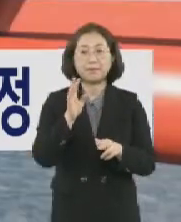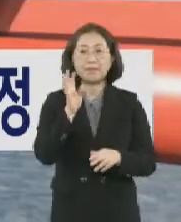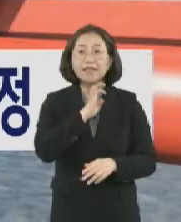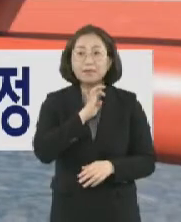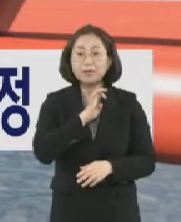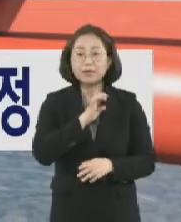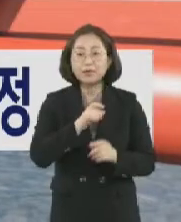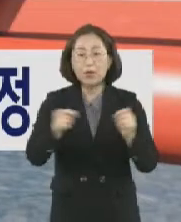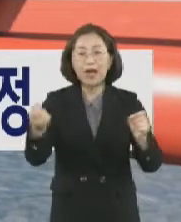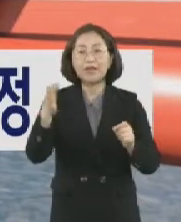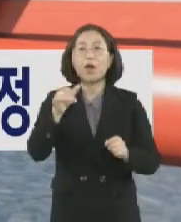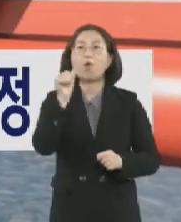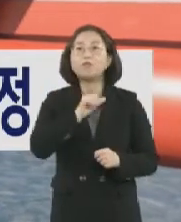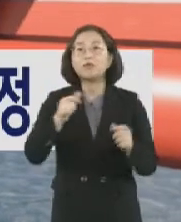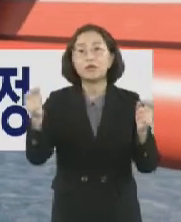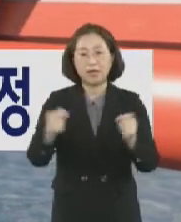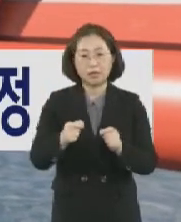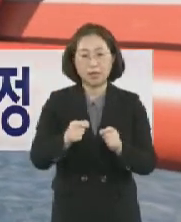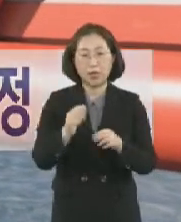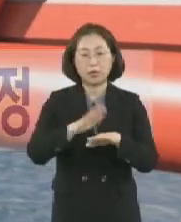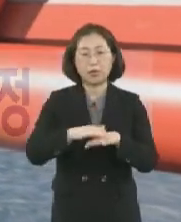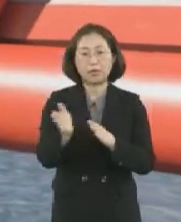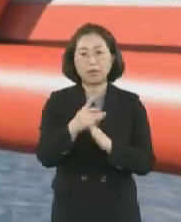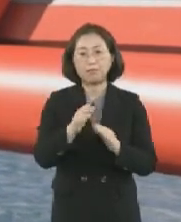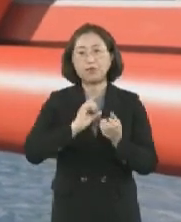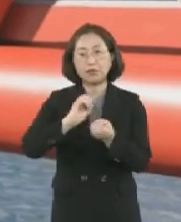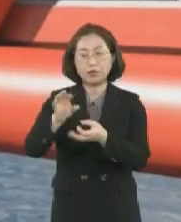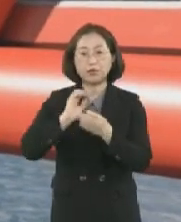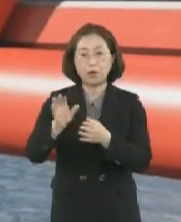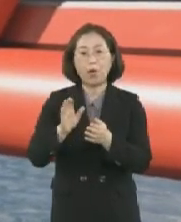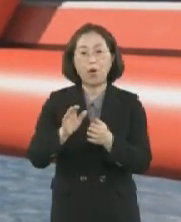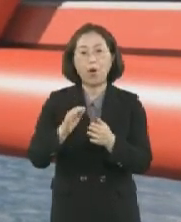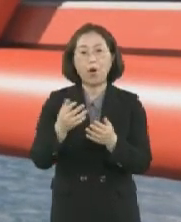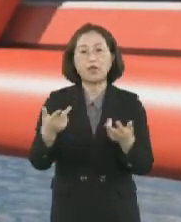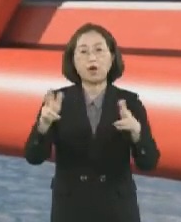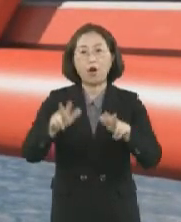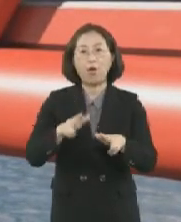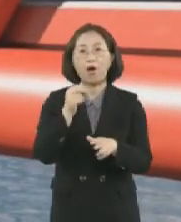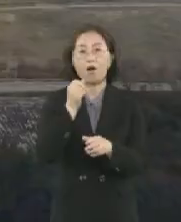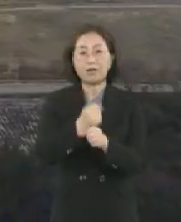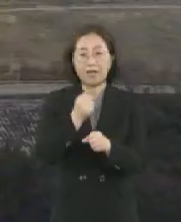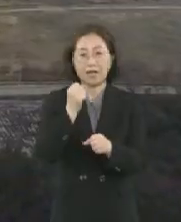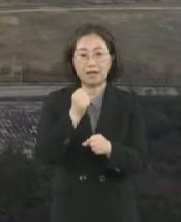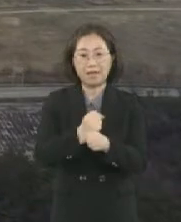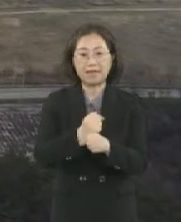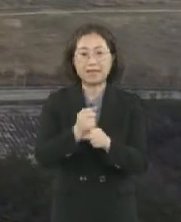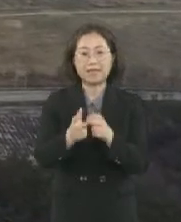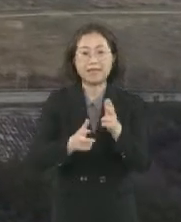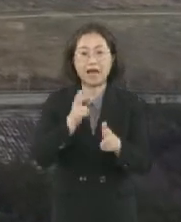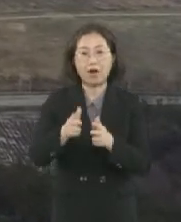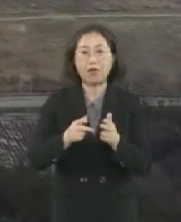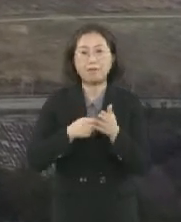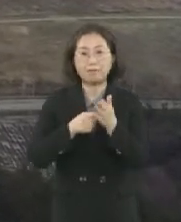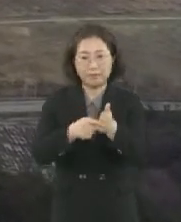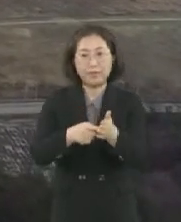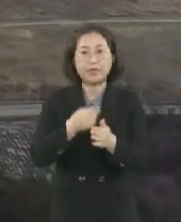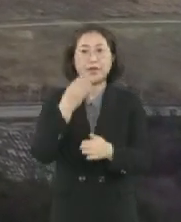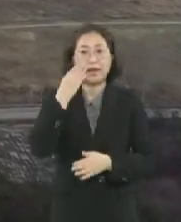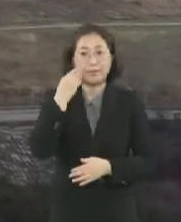5분으로 단축돼 농산물 수송과 백마강 국가 정원 사업추진 등에도 긍정적 효과가 기대됩니다